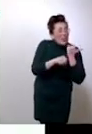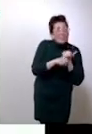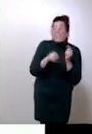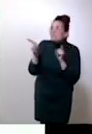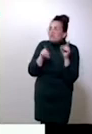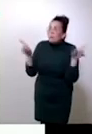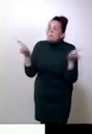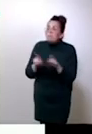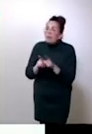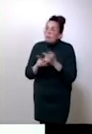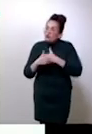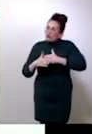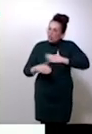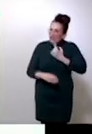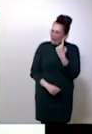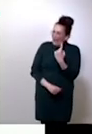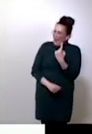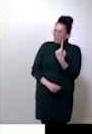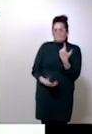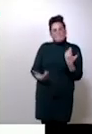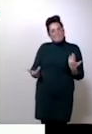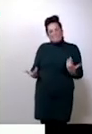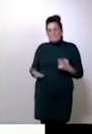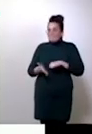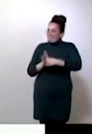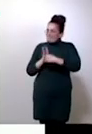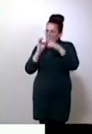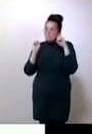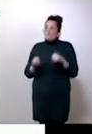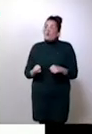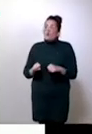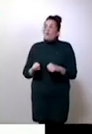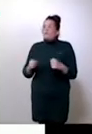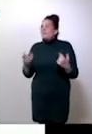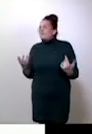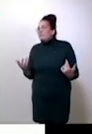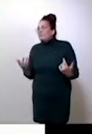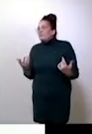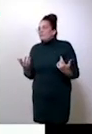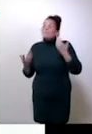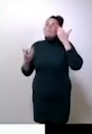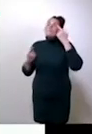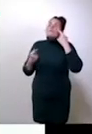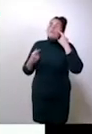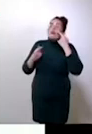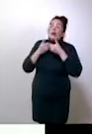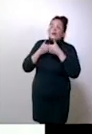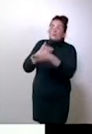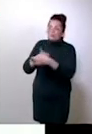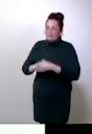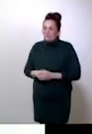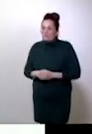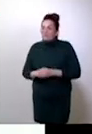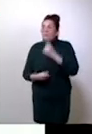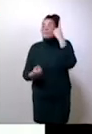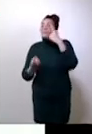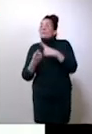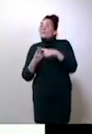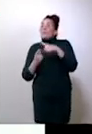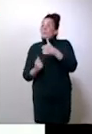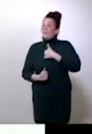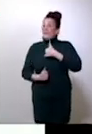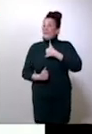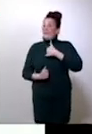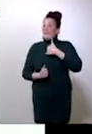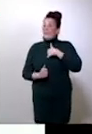mais c'est un point aussi sur lequel on s'attardera tout à l'heure. Sur le parc privé, on constate une augmentation